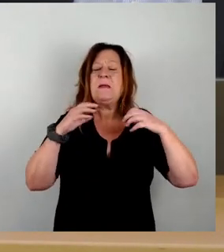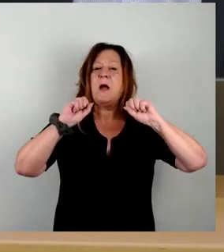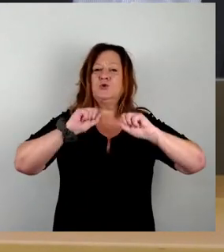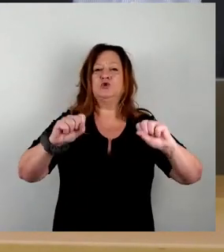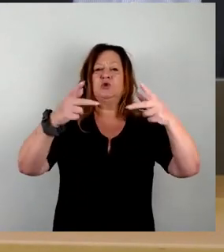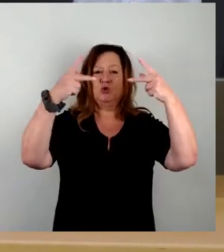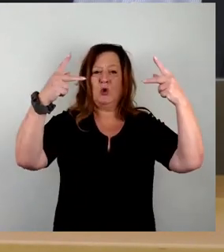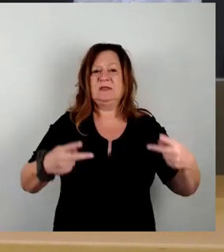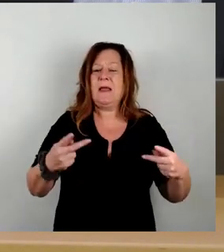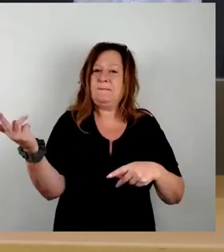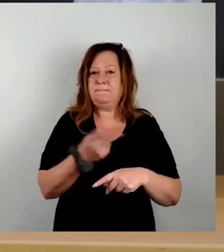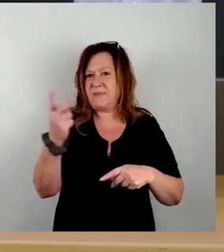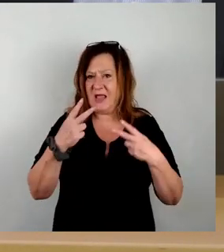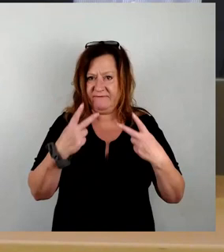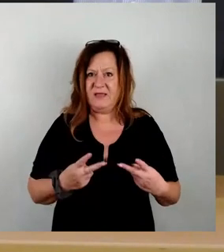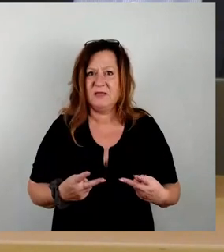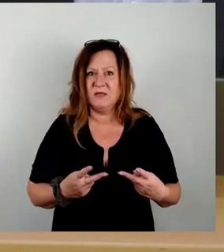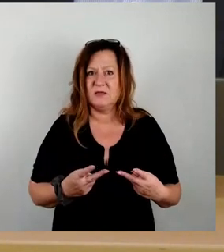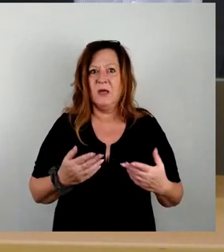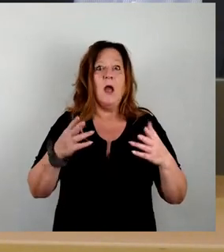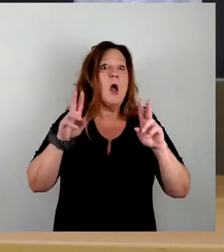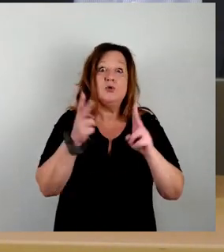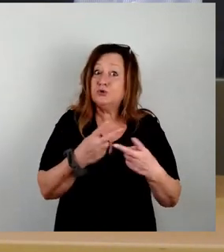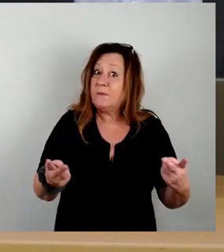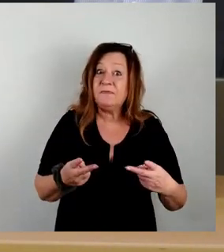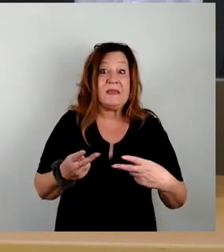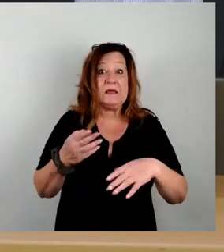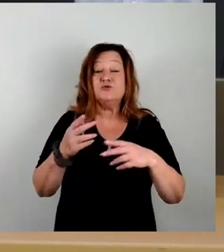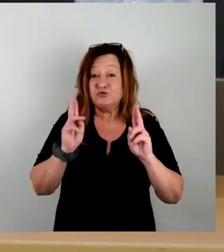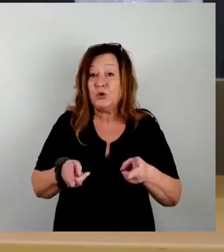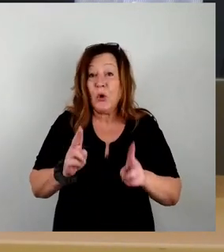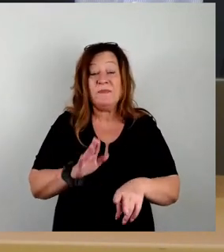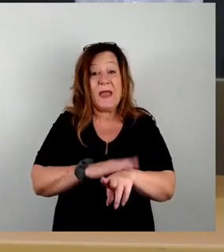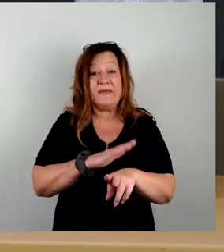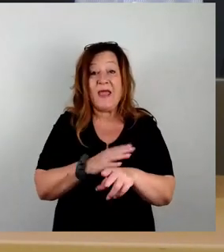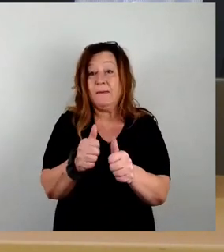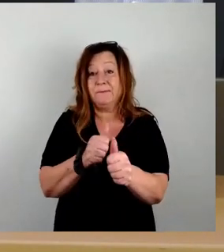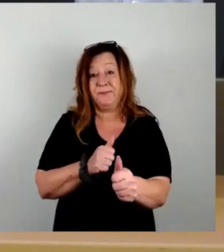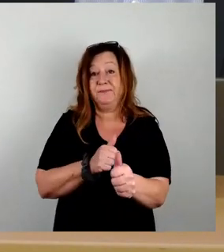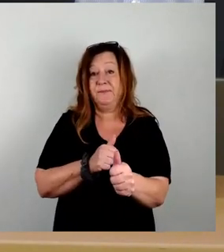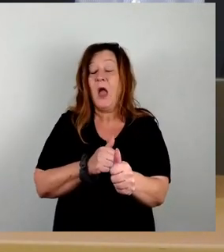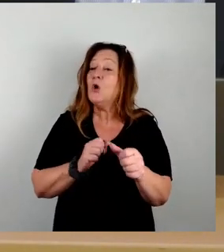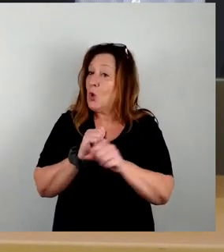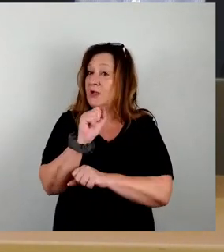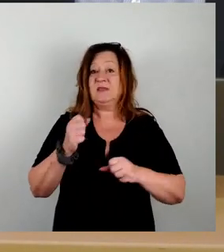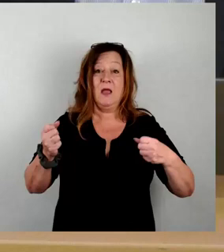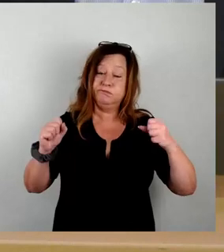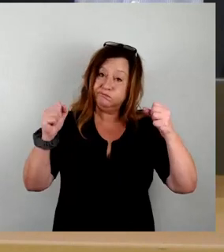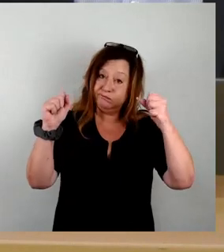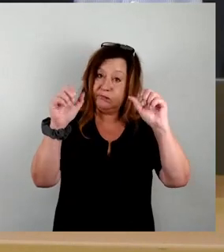außerordentlich wichtig. Es ist kein Geheimnis, dass wir da zeitlich etwas ins Rutschen gekommen sind, aber mit allem Engagement ist